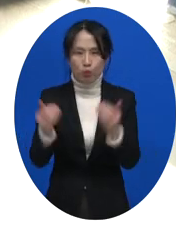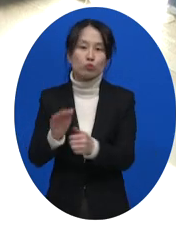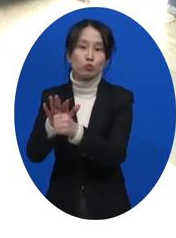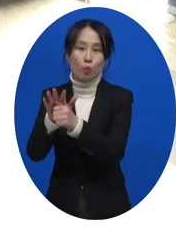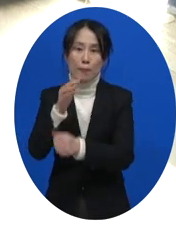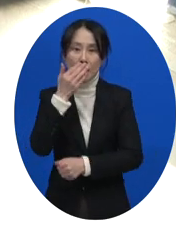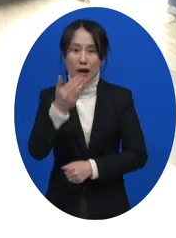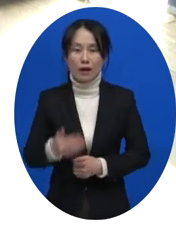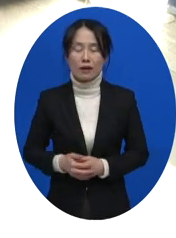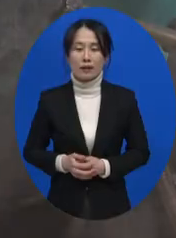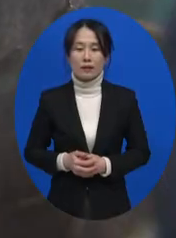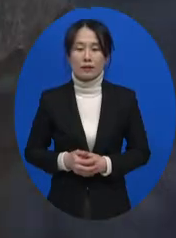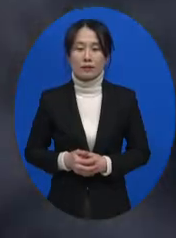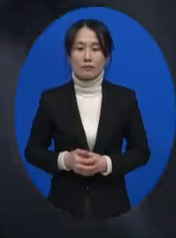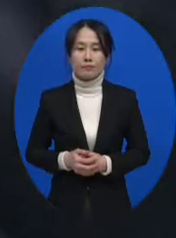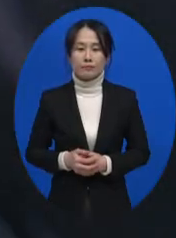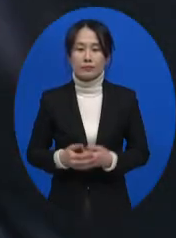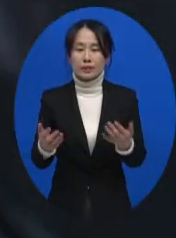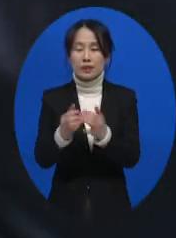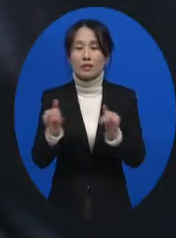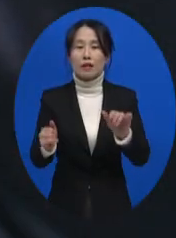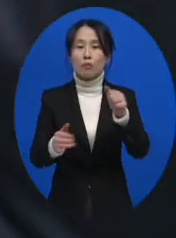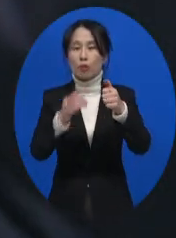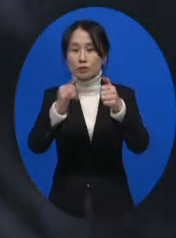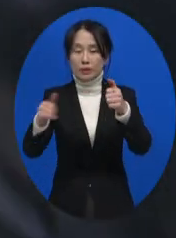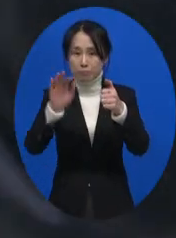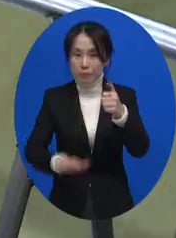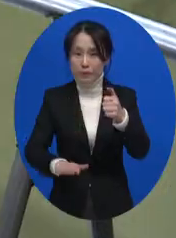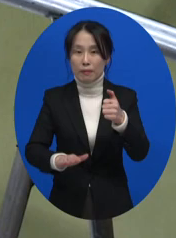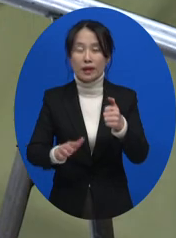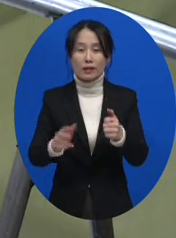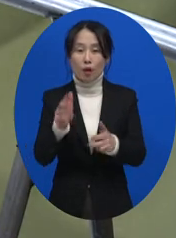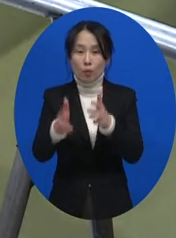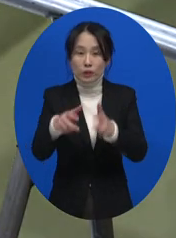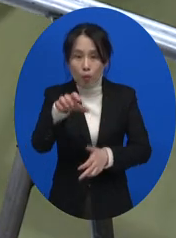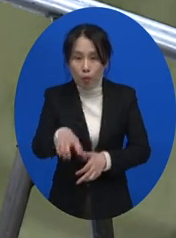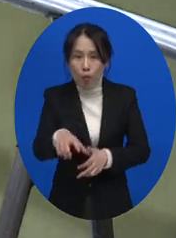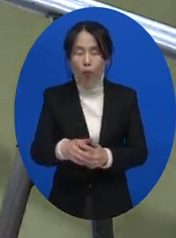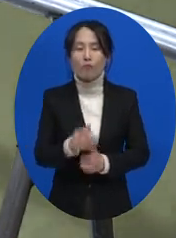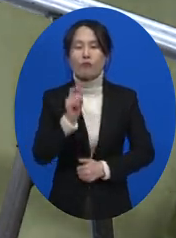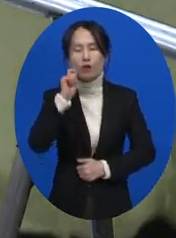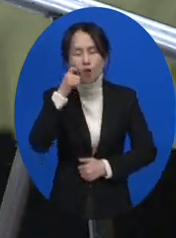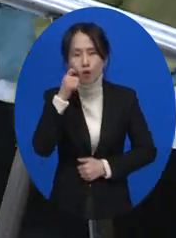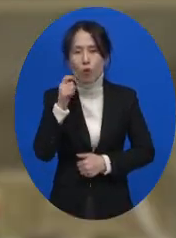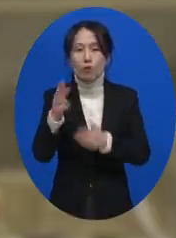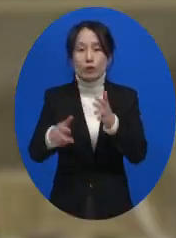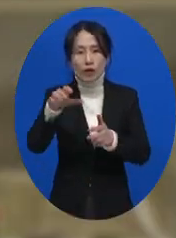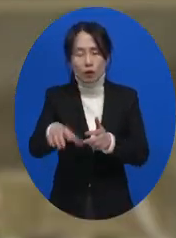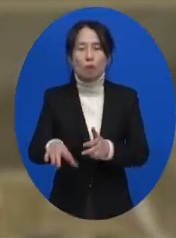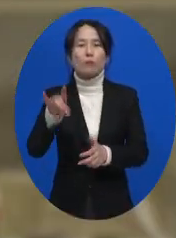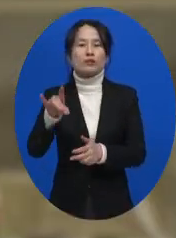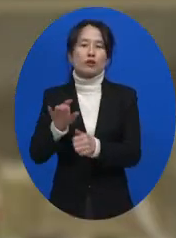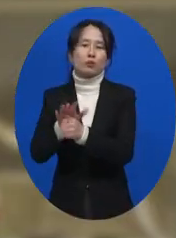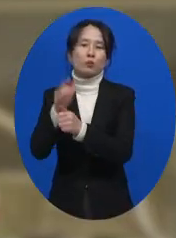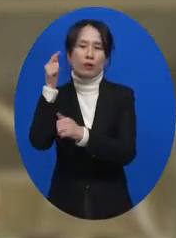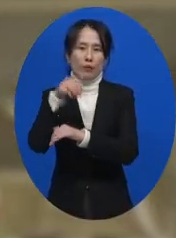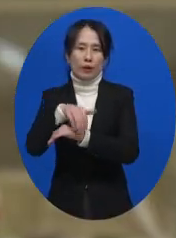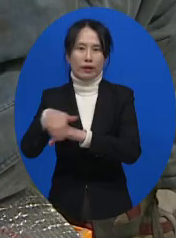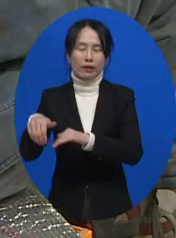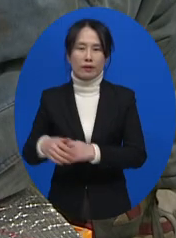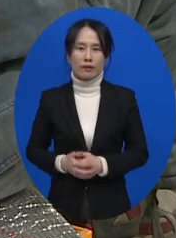제공됩니다 특히 종사자 50인 미만 사업체와 영세사업장 노동자를 우선 지원할